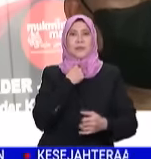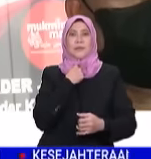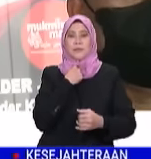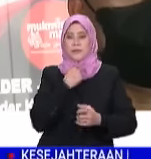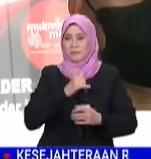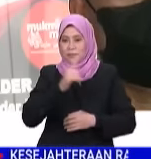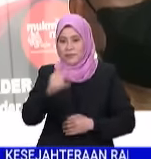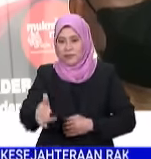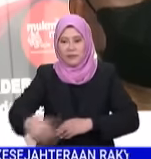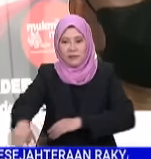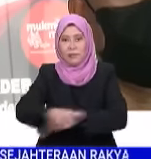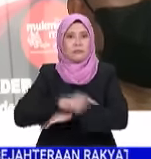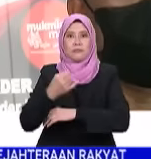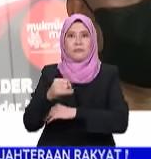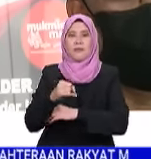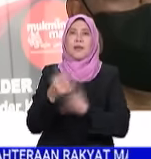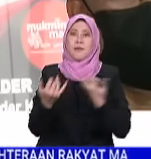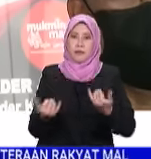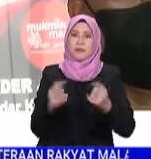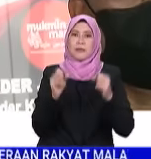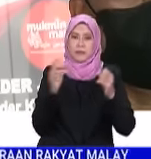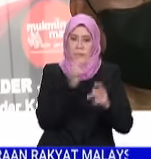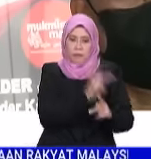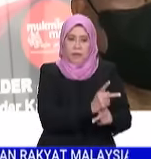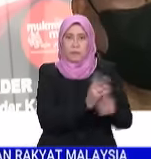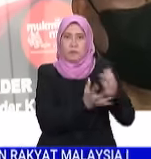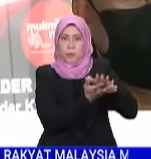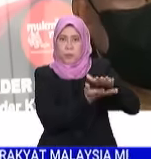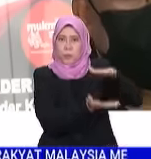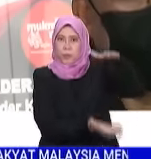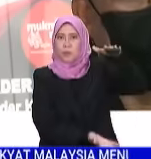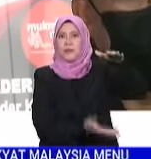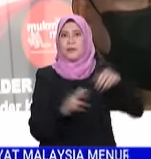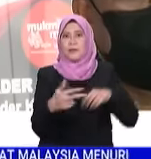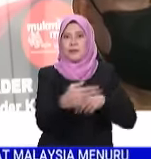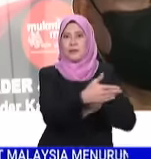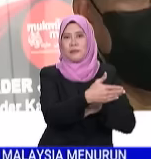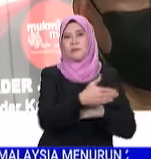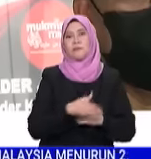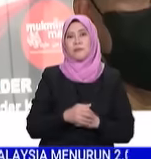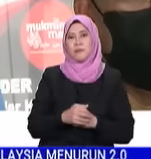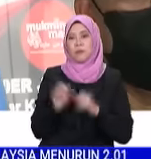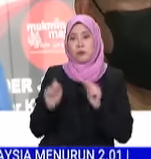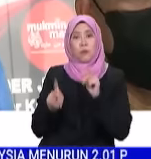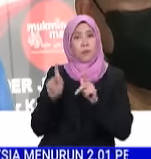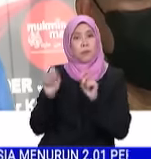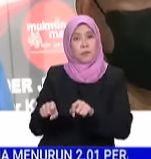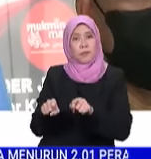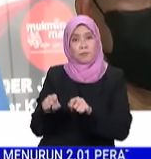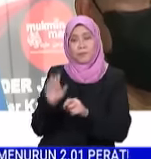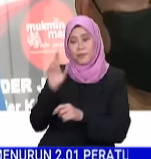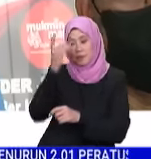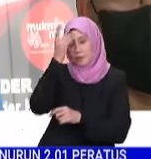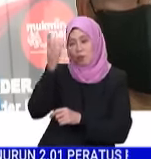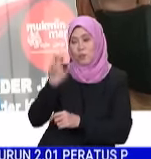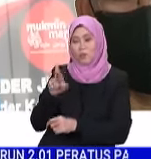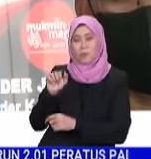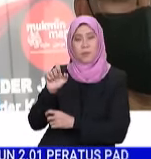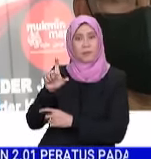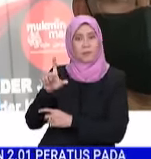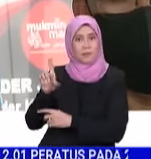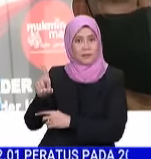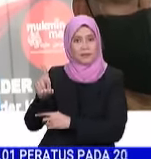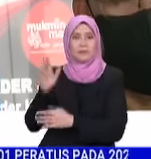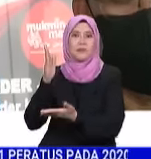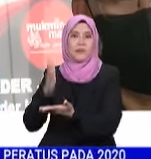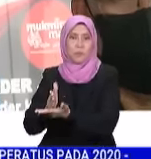Dan Kita eksport ikan Saya minta Datuk Ronald tengok Kalau boleh kita hentikan eksport ikan ke